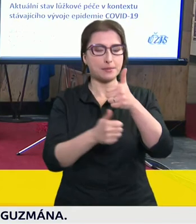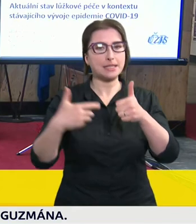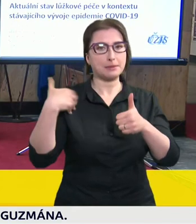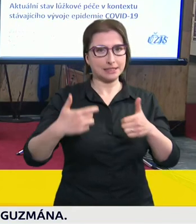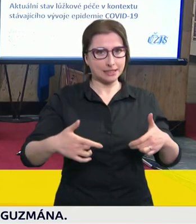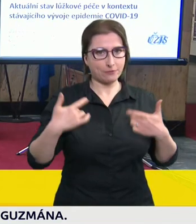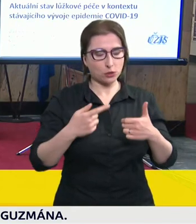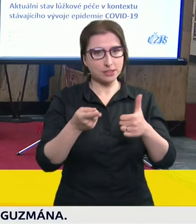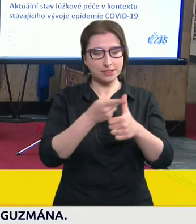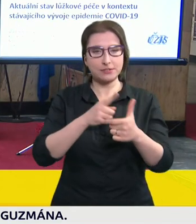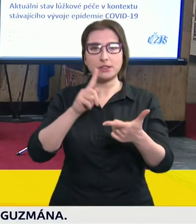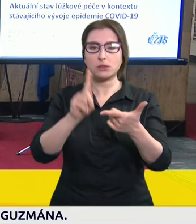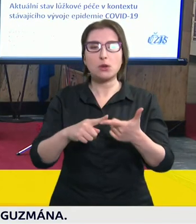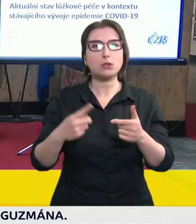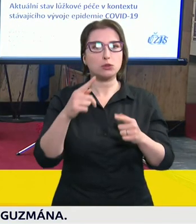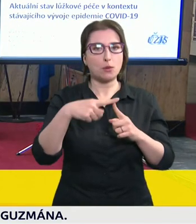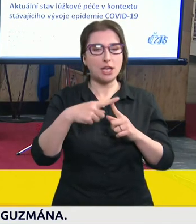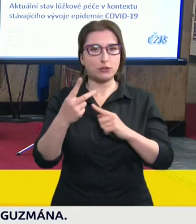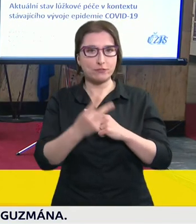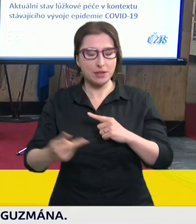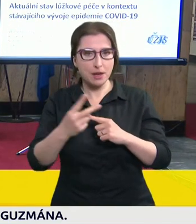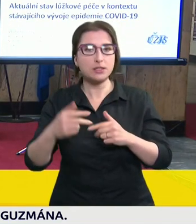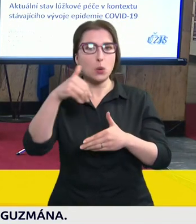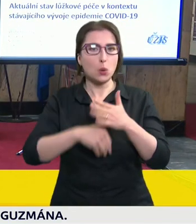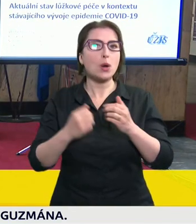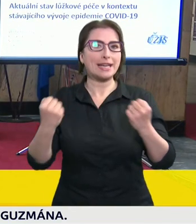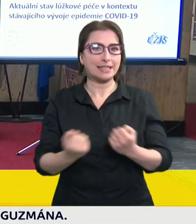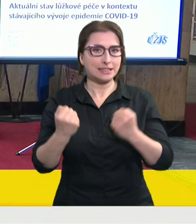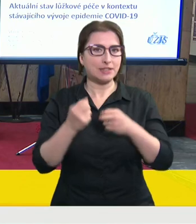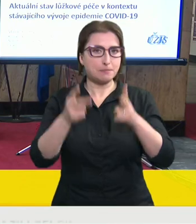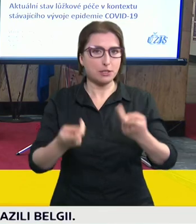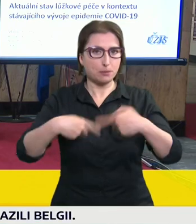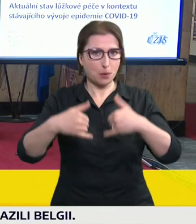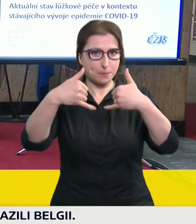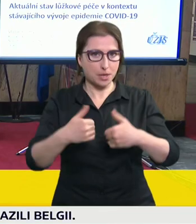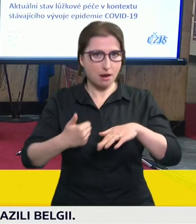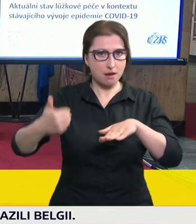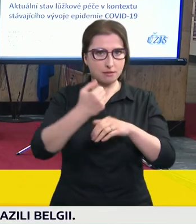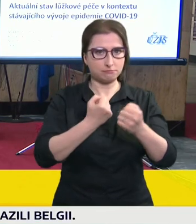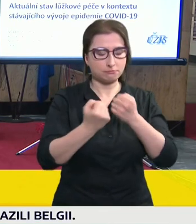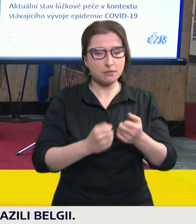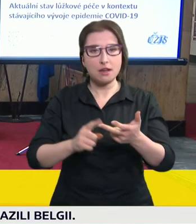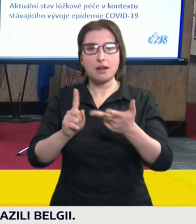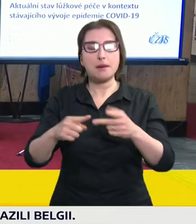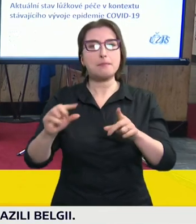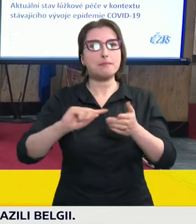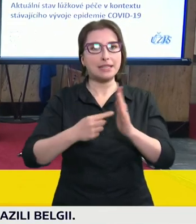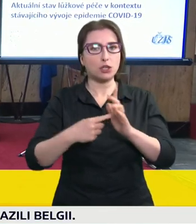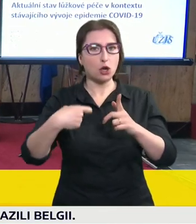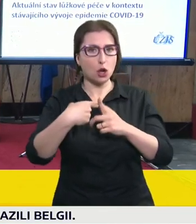dále Tomáš Vymazal, krajský koordinátor intenzivní péče pro Prahu, Petr Kolouch, zástupce Národního dispečinku lůžkové